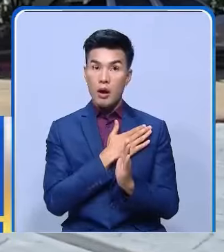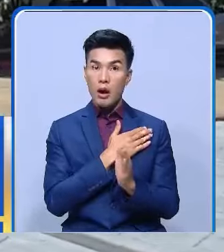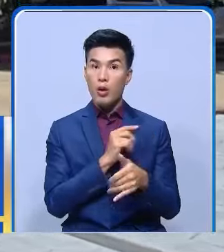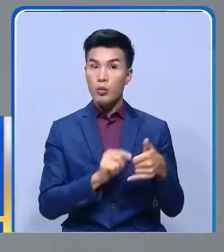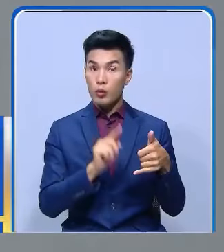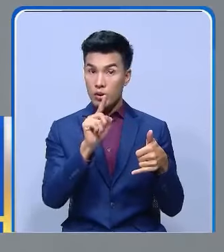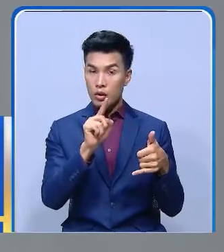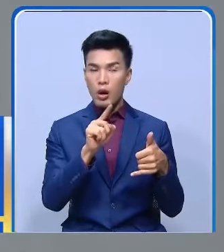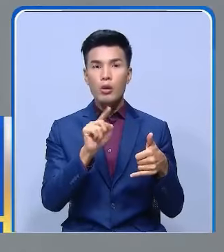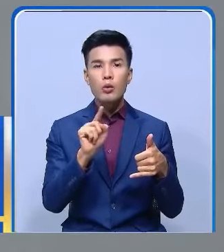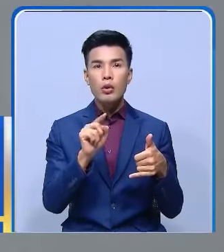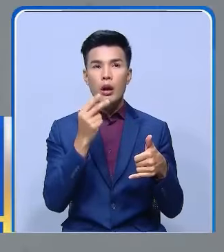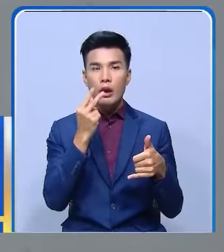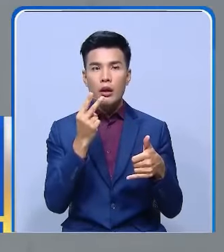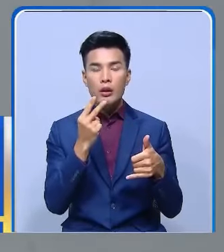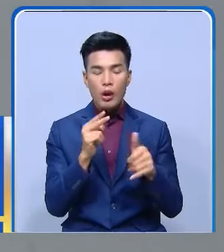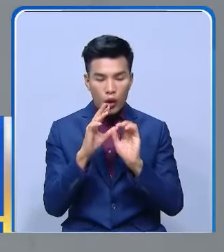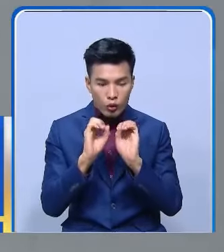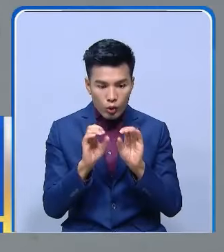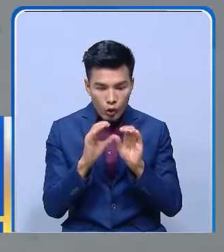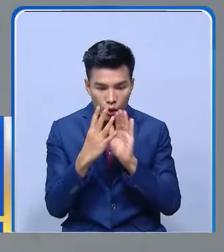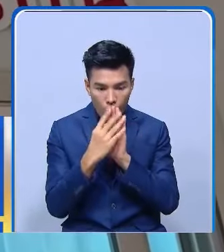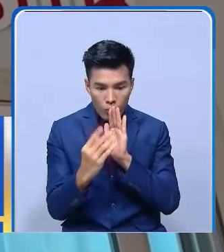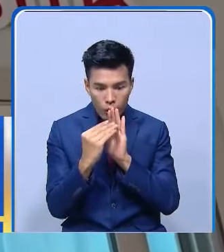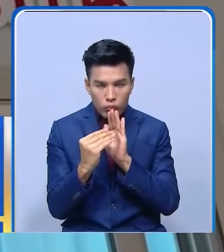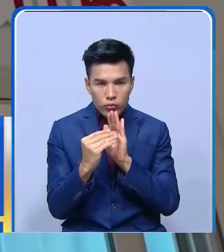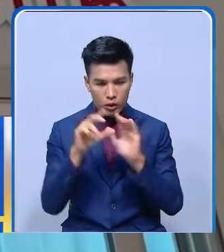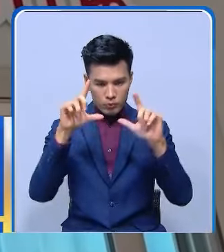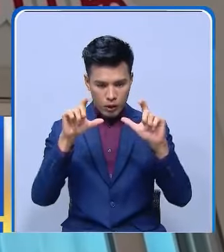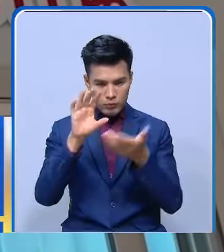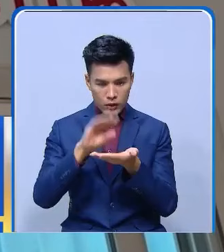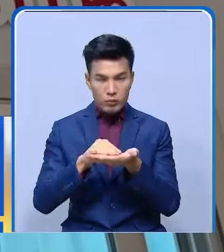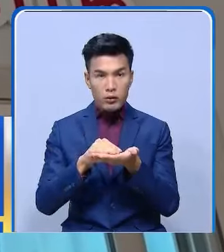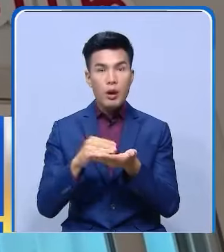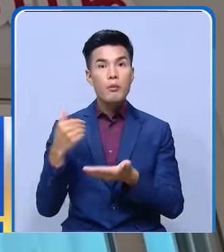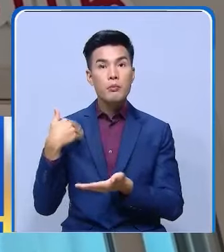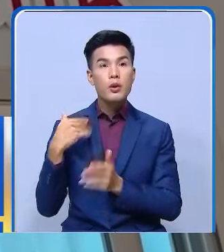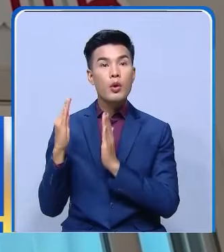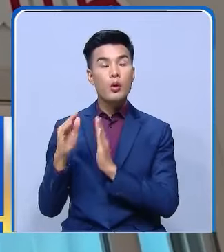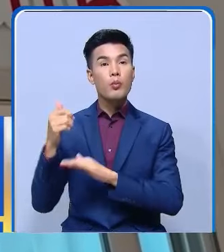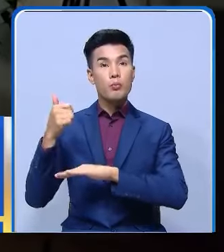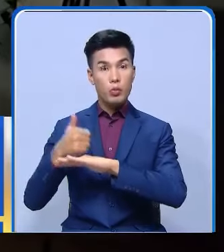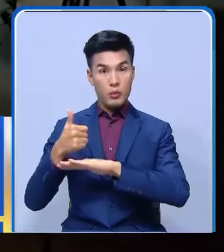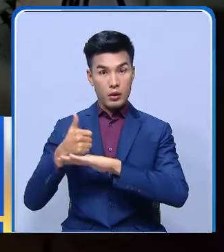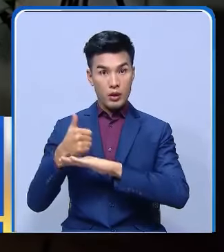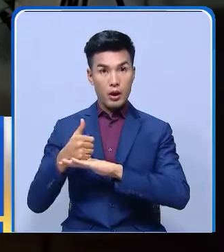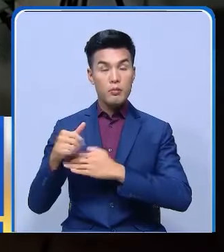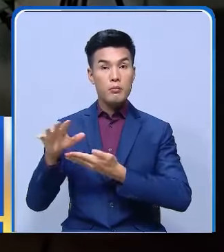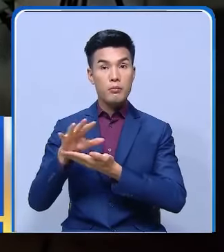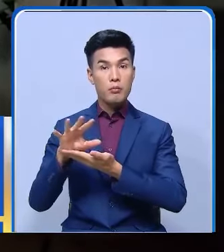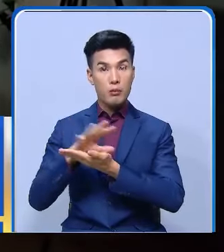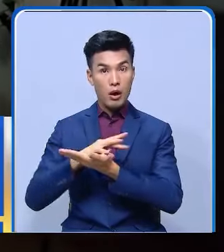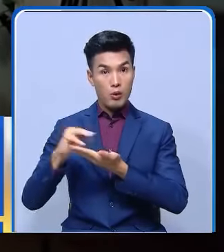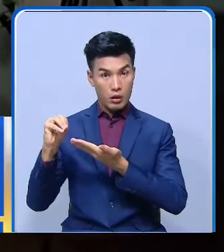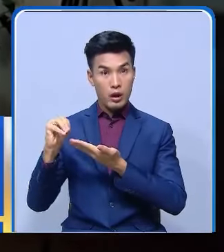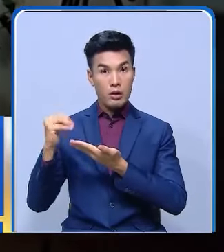อยู่ในภาพที่นั่งอบรมกับบริษัทดังกล่าวอะค่ะก็ได้ข้อมูลจากนายศักดิ์ทินันผู้อำนวยการของมหาวิทยาลัยนะคะ